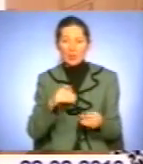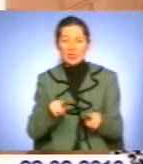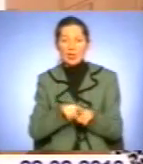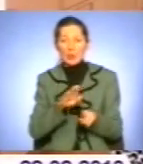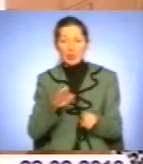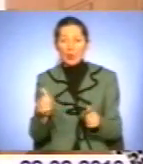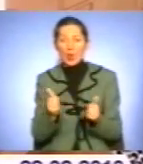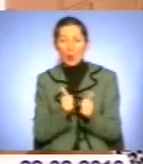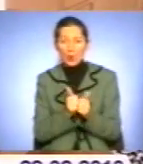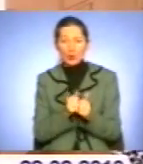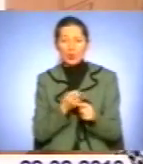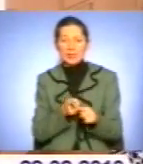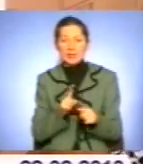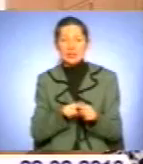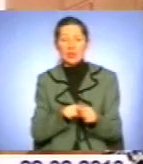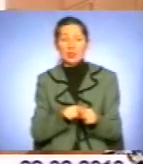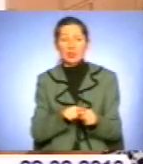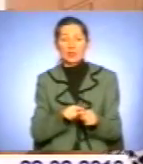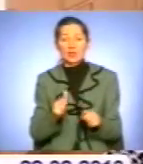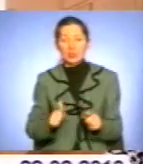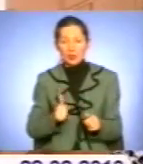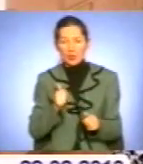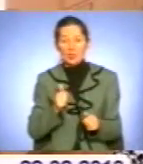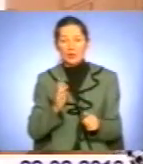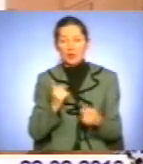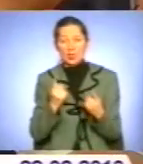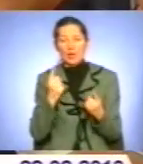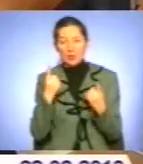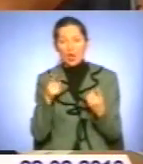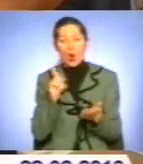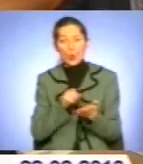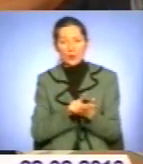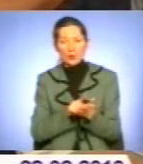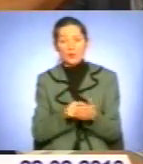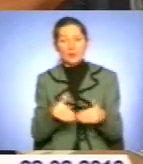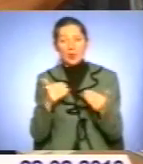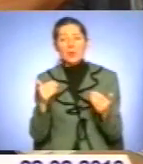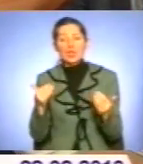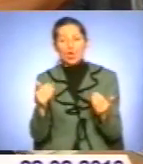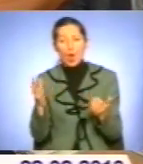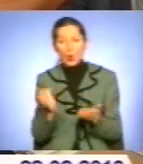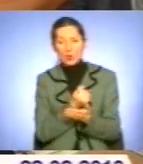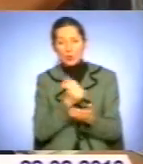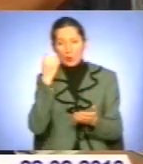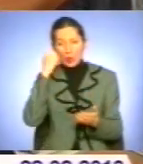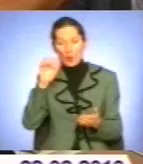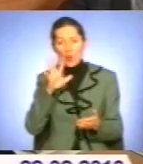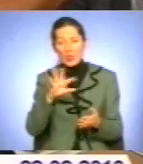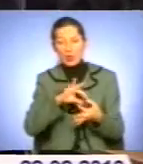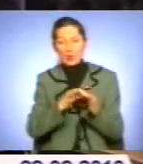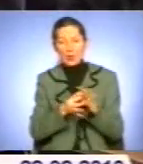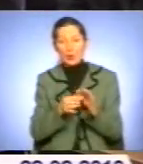дітьми поруч – це і честь велика, і величезний обов'язок. Найбільший успіх – перемоги в 5 олімпіадах у